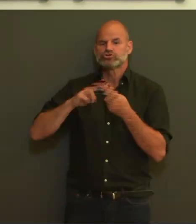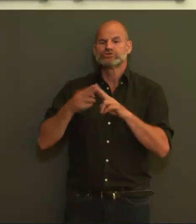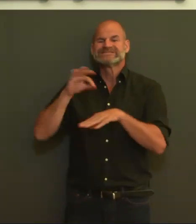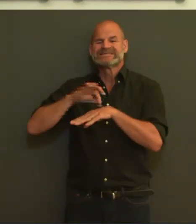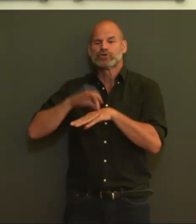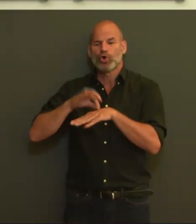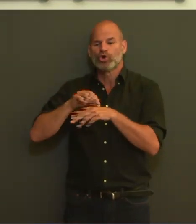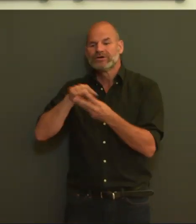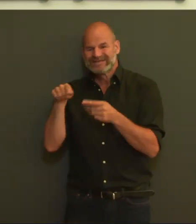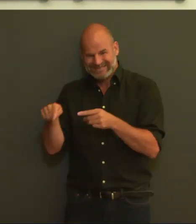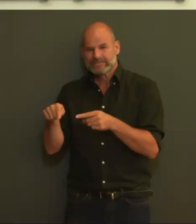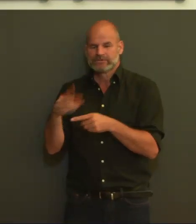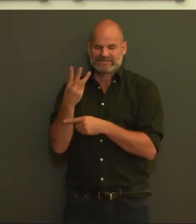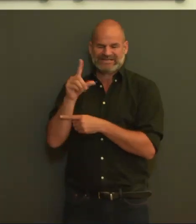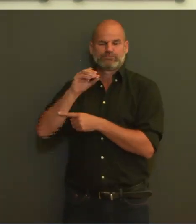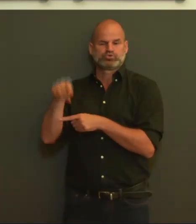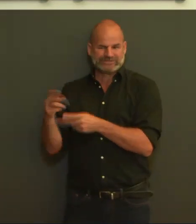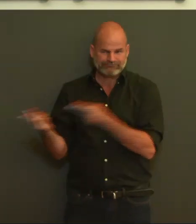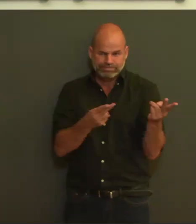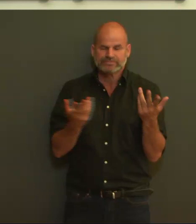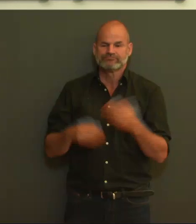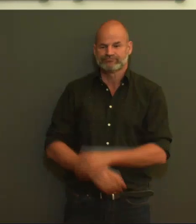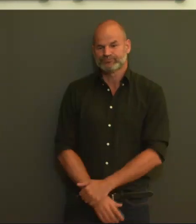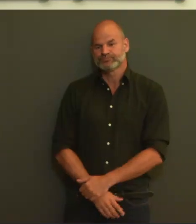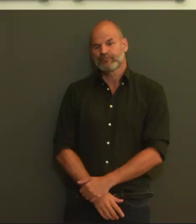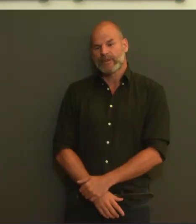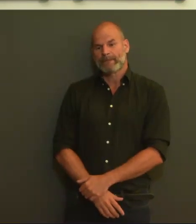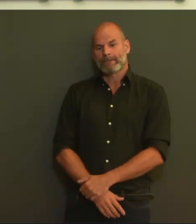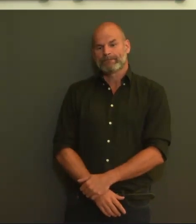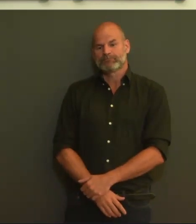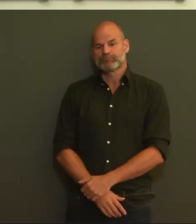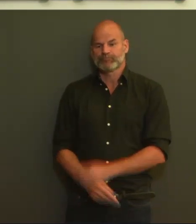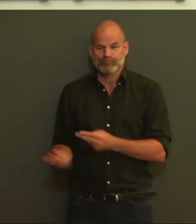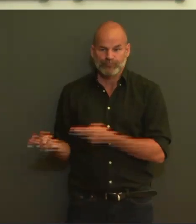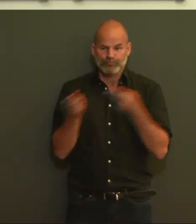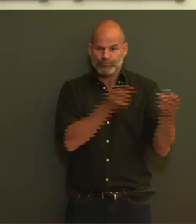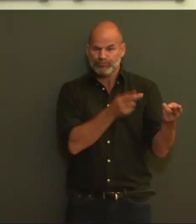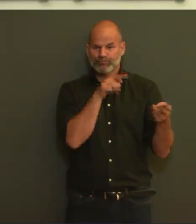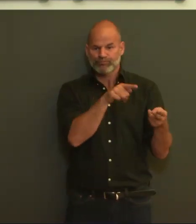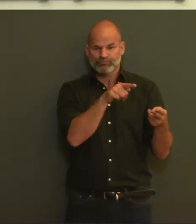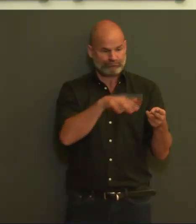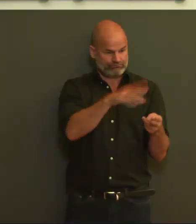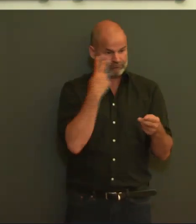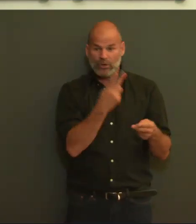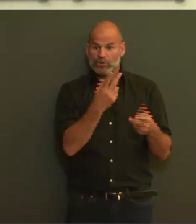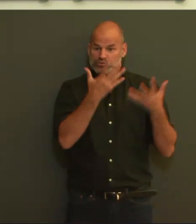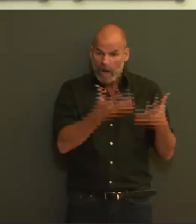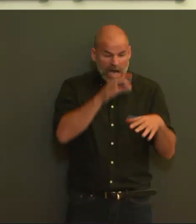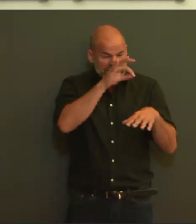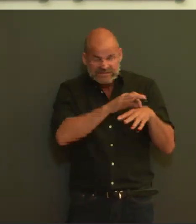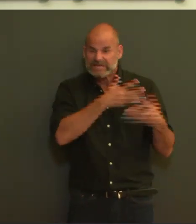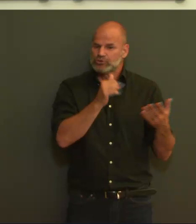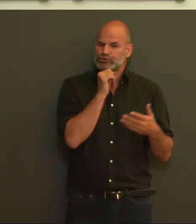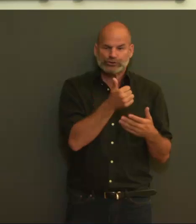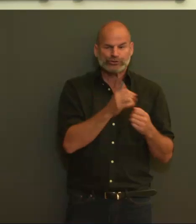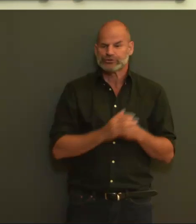deze kinderen ontwikkelde uiteindelijk geen ernstige complicaties. Ernstige complicaties werden waargenomen bij